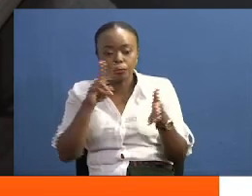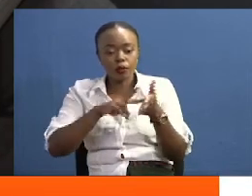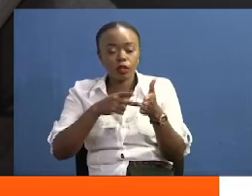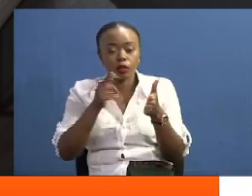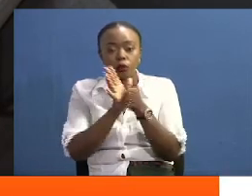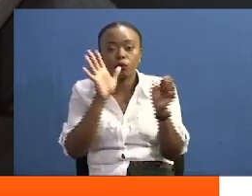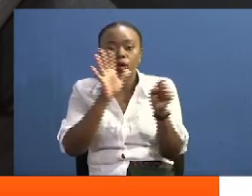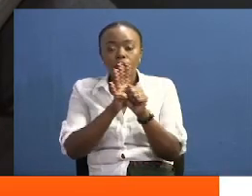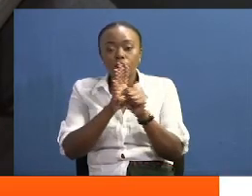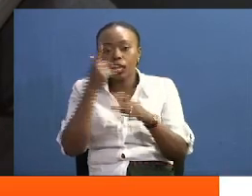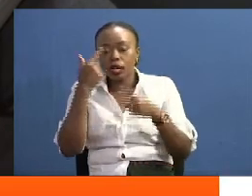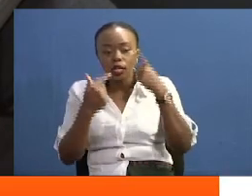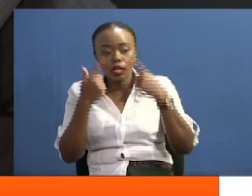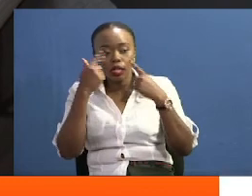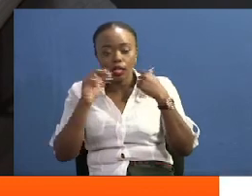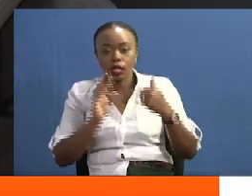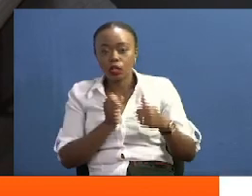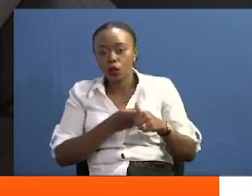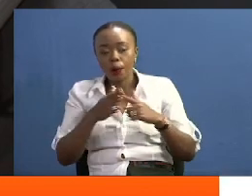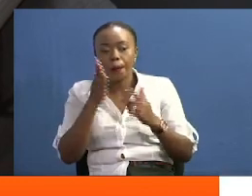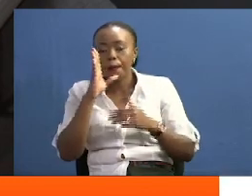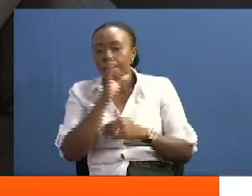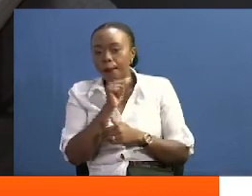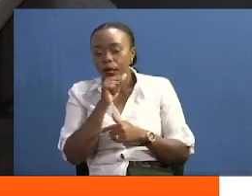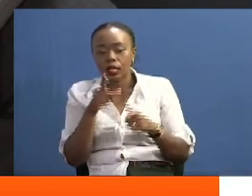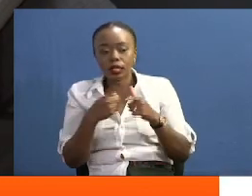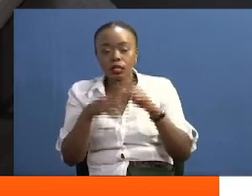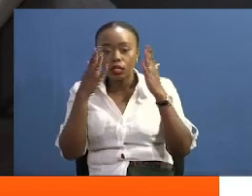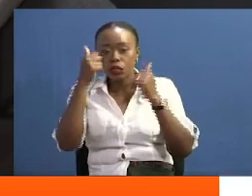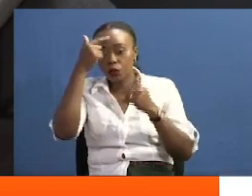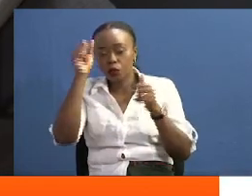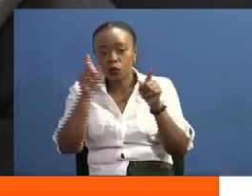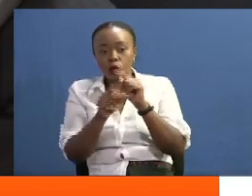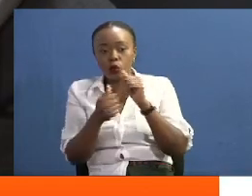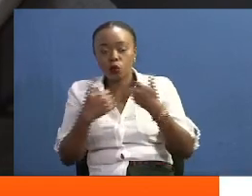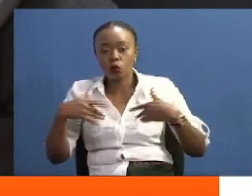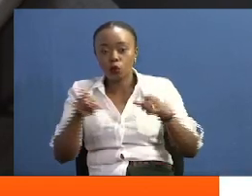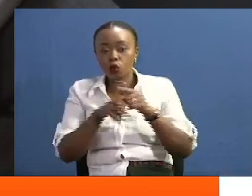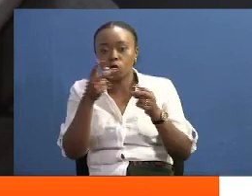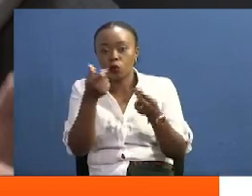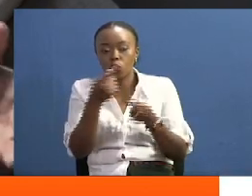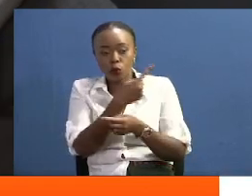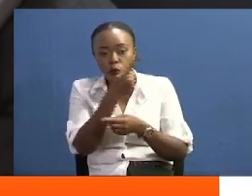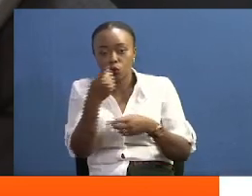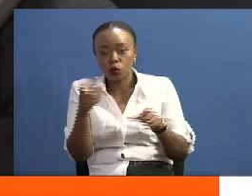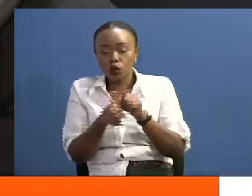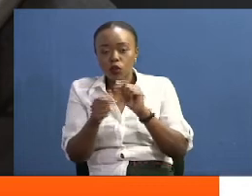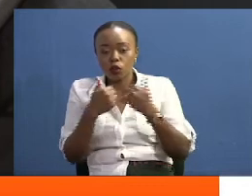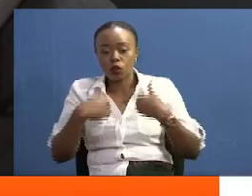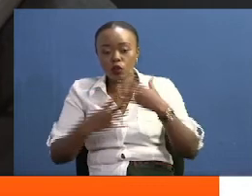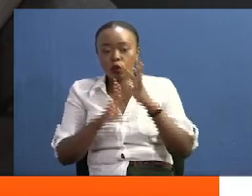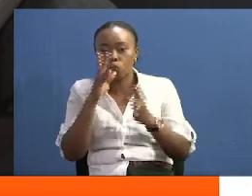Maana wengi tumelia, mifugo yetu tumepoteza kwa sababu tu ya wakora wachache. Hawa sasa wapande